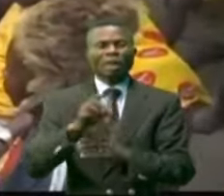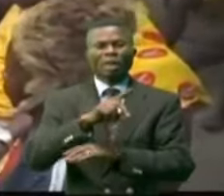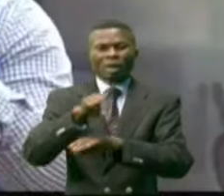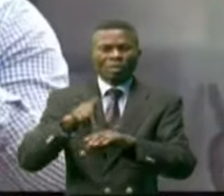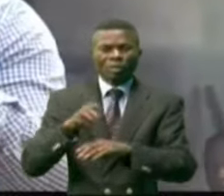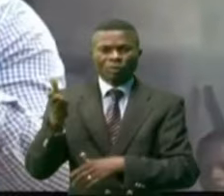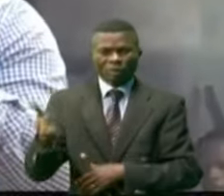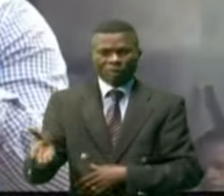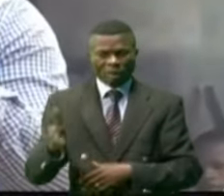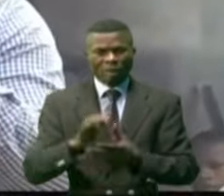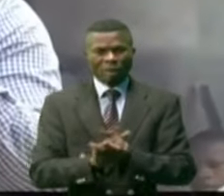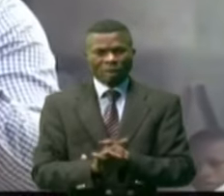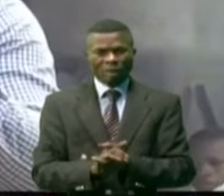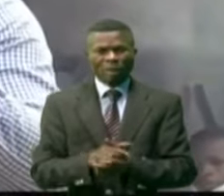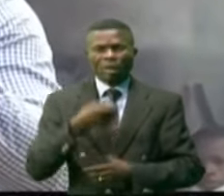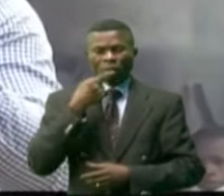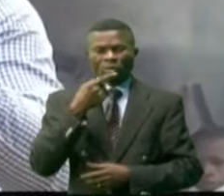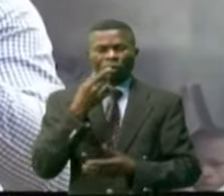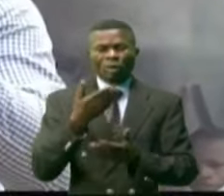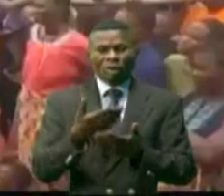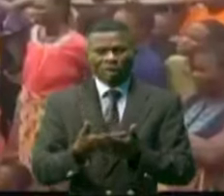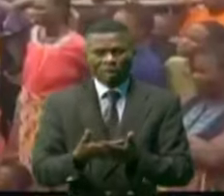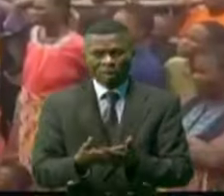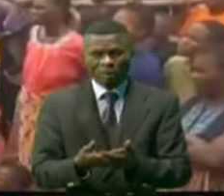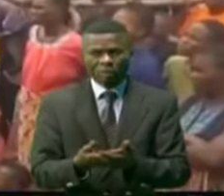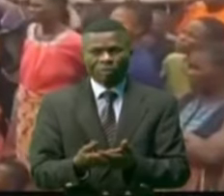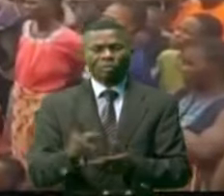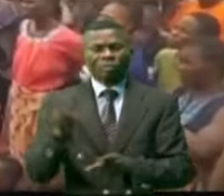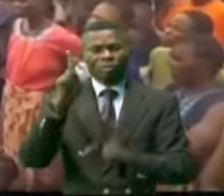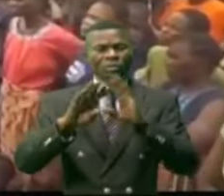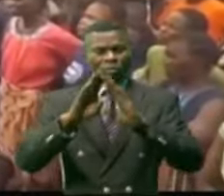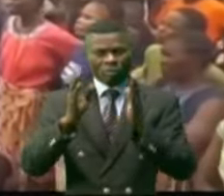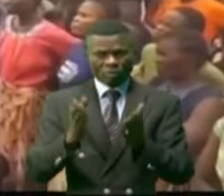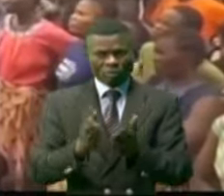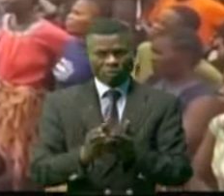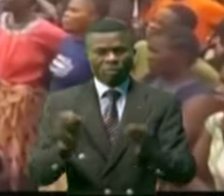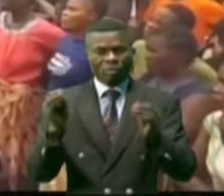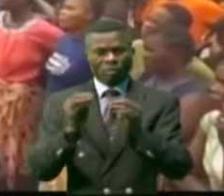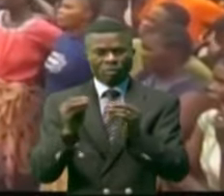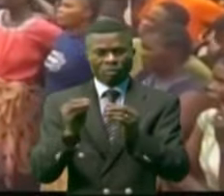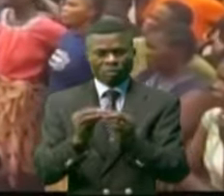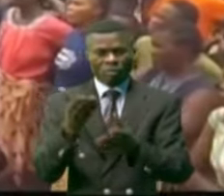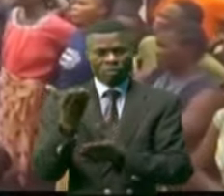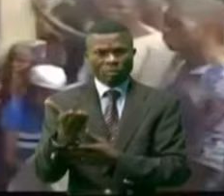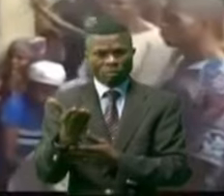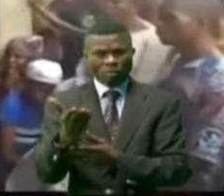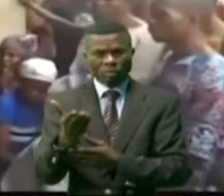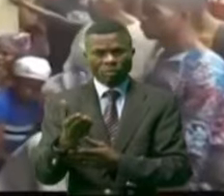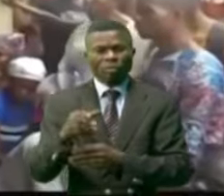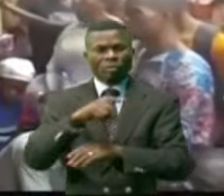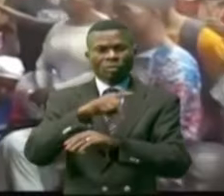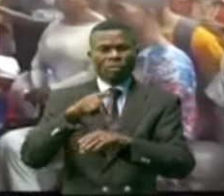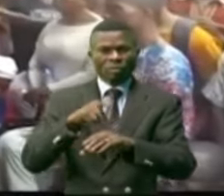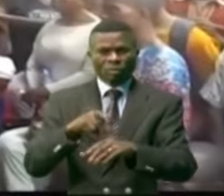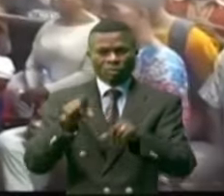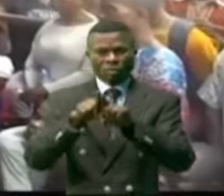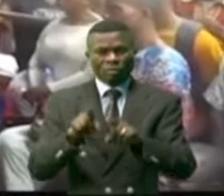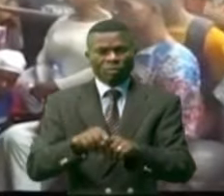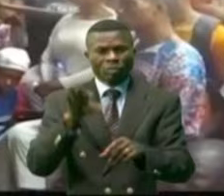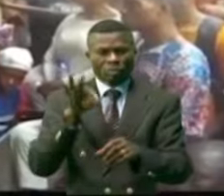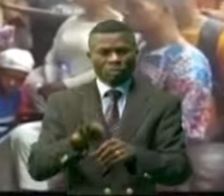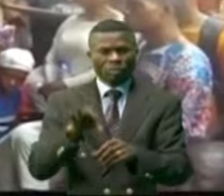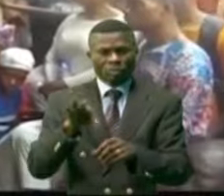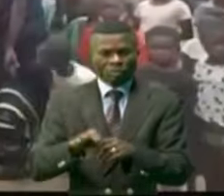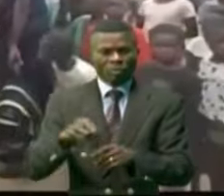Bolomba, prenant d'abord soin de remercier la population qu'il a réélue à la députation provinciale et élue à la